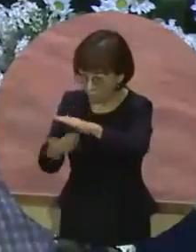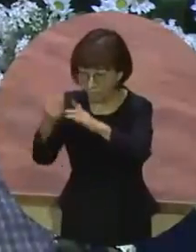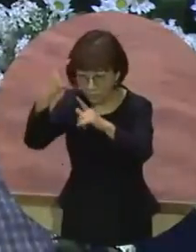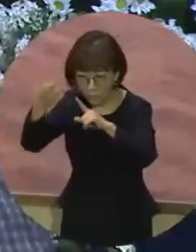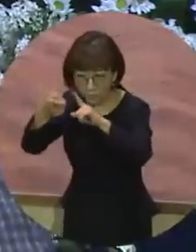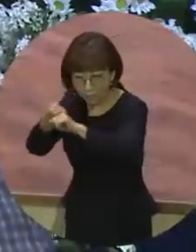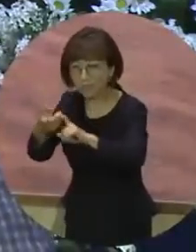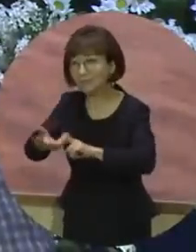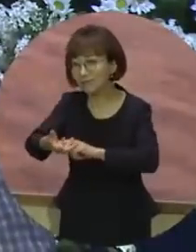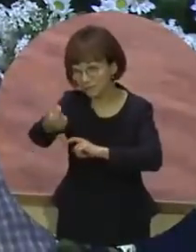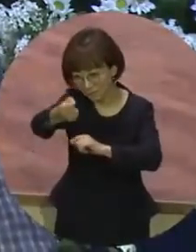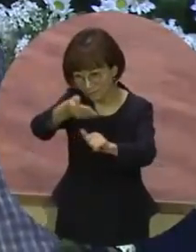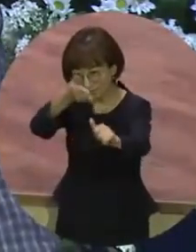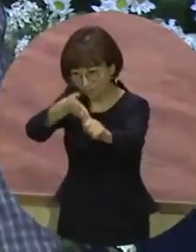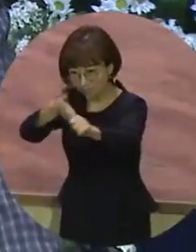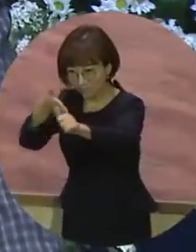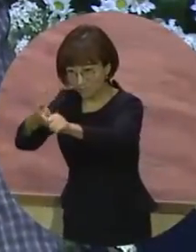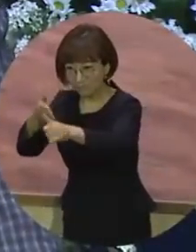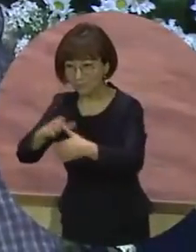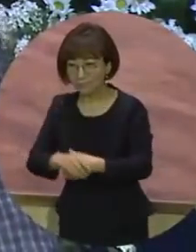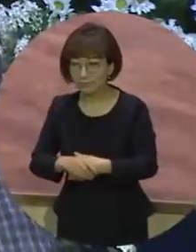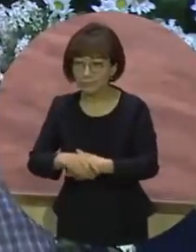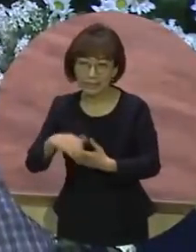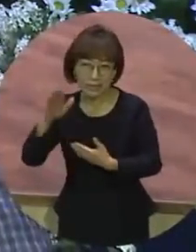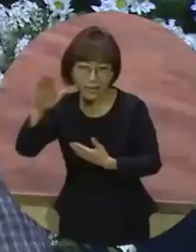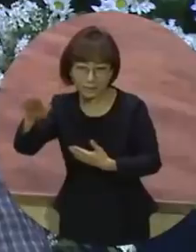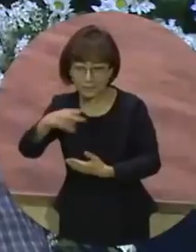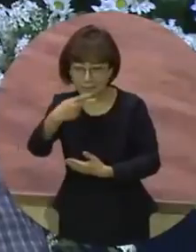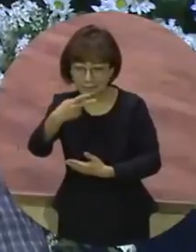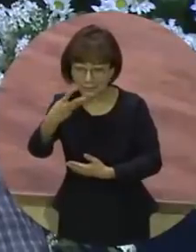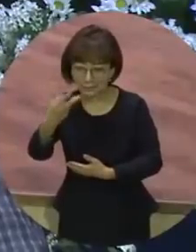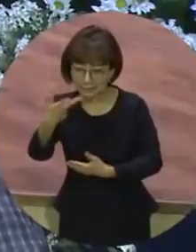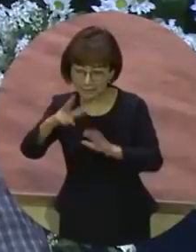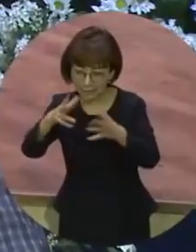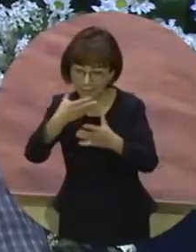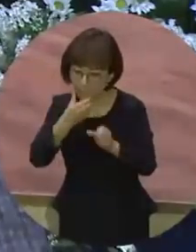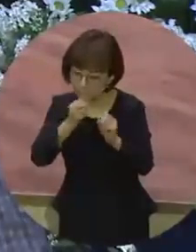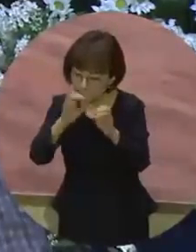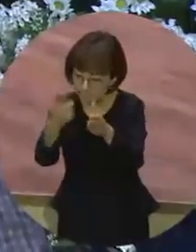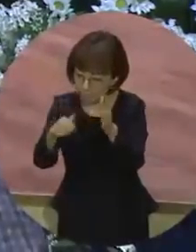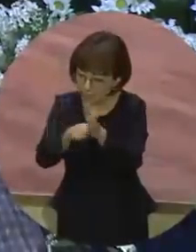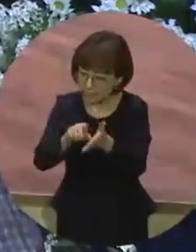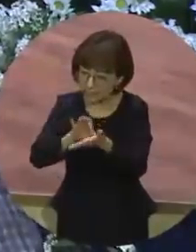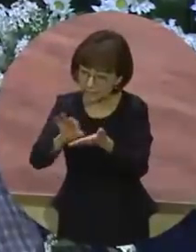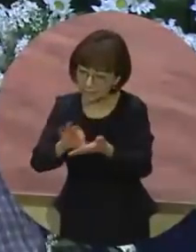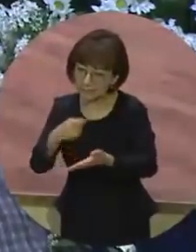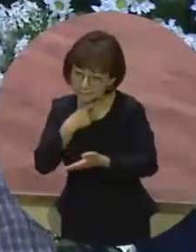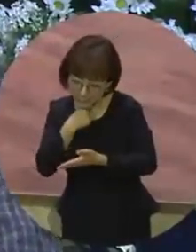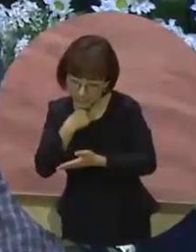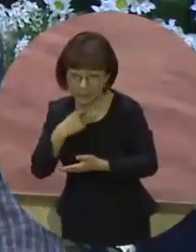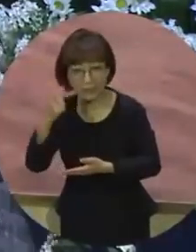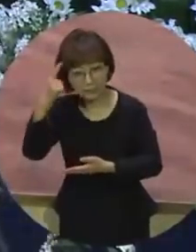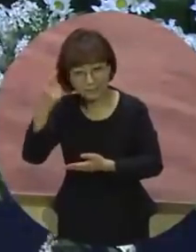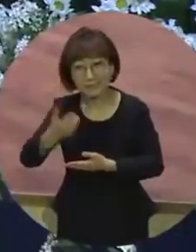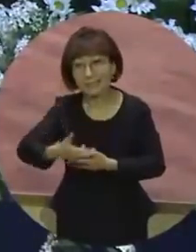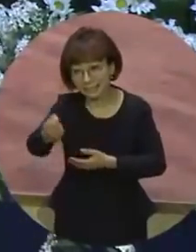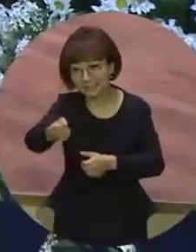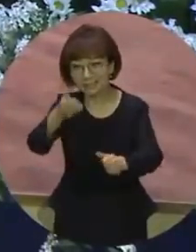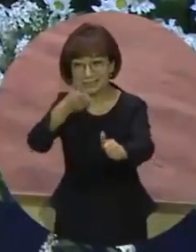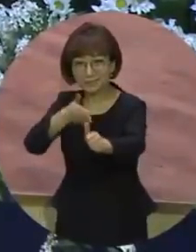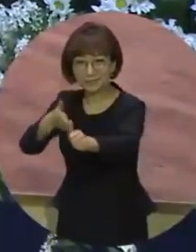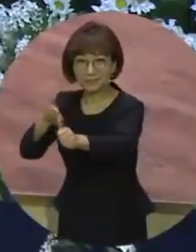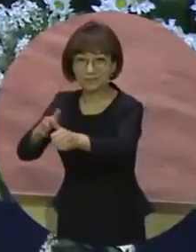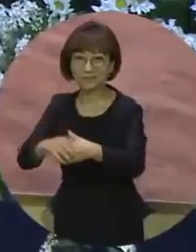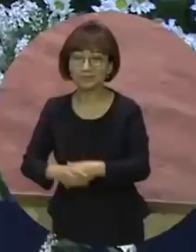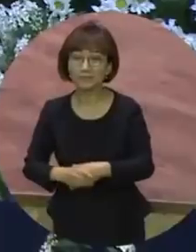나갔지? 어떻게 하면 237 나라 보고만에 내가 쓰임 받지? 자, 아브라함은요, 풍요로운 삶을 살